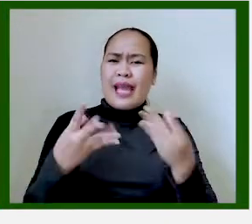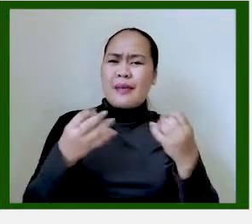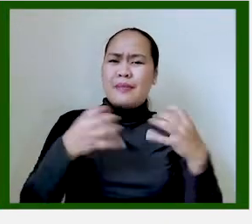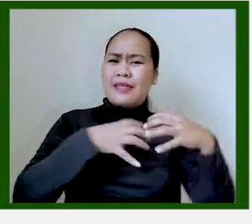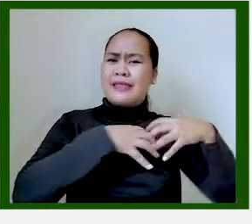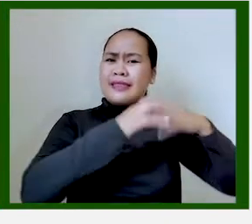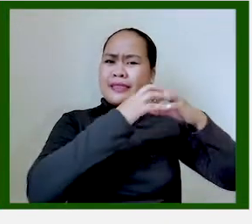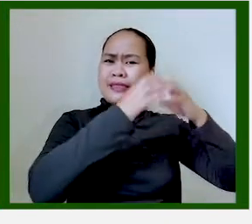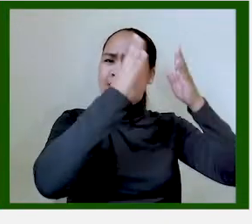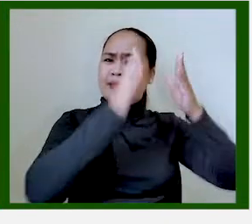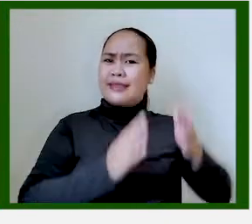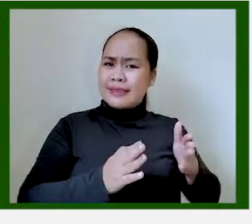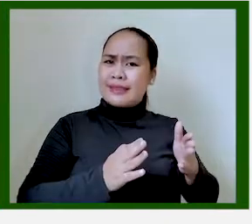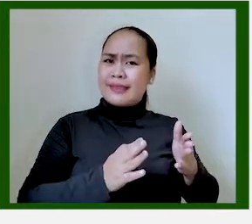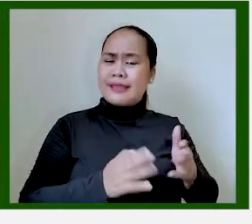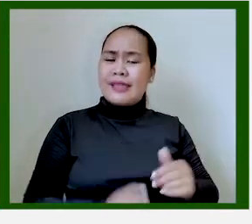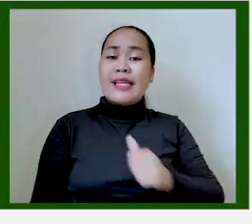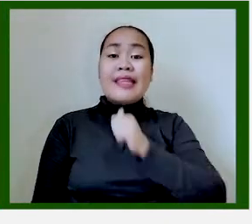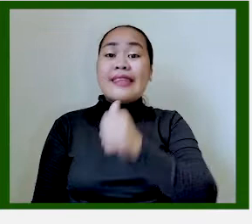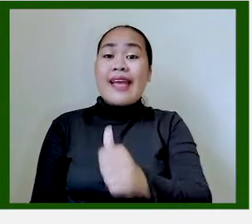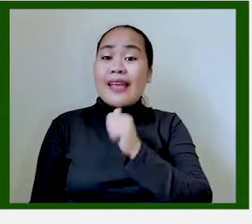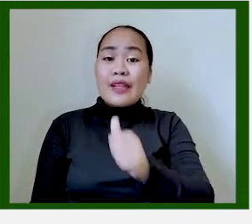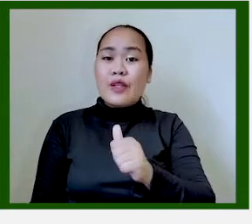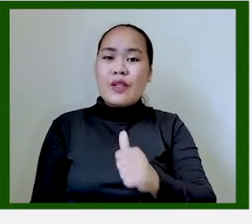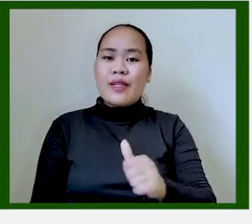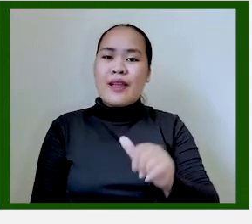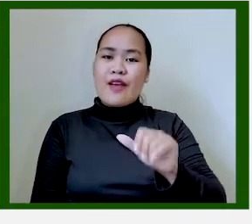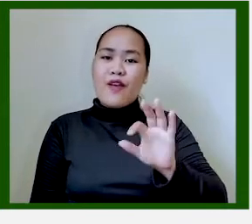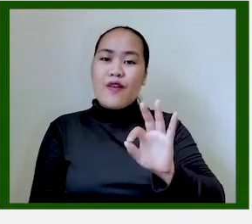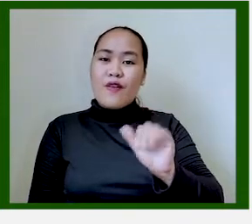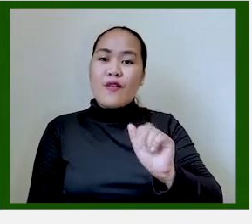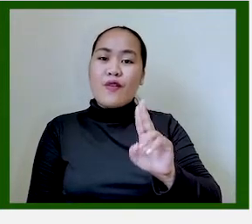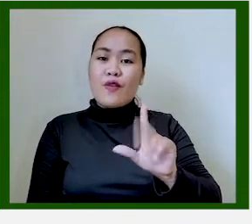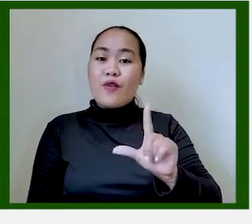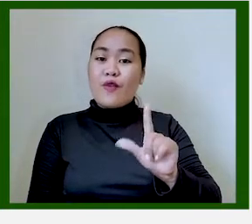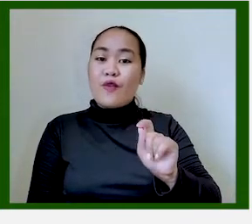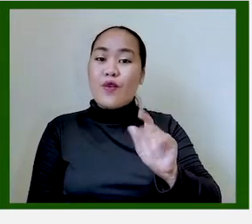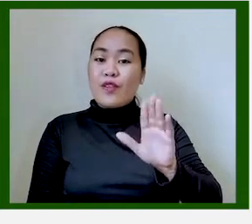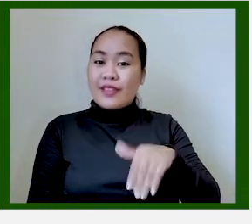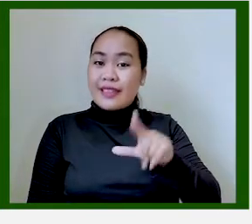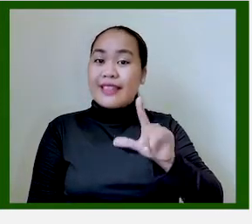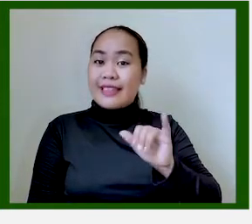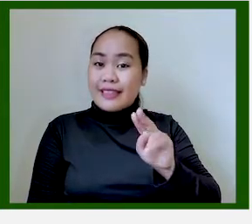building po doon. Hindi rin po siya fault line, no, kasi ang fault line po ay